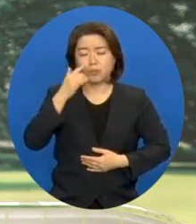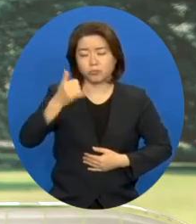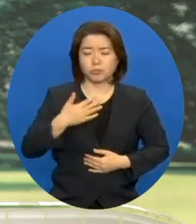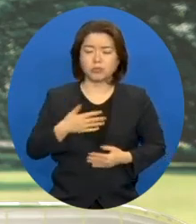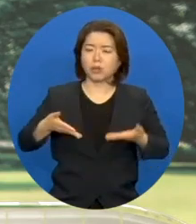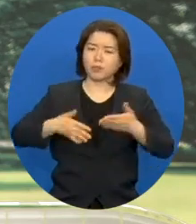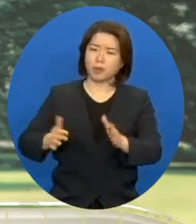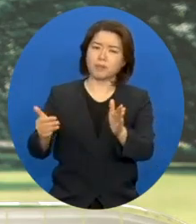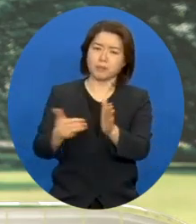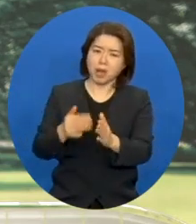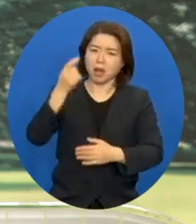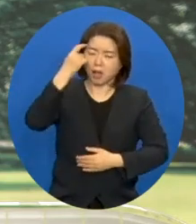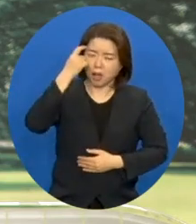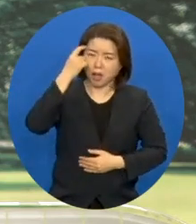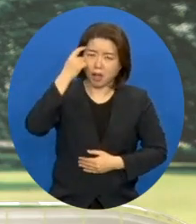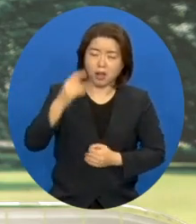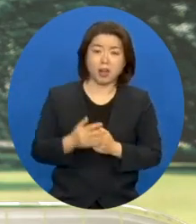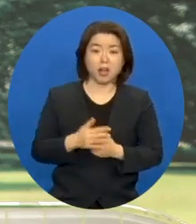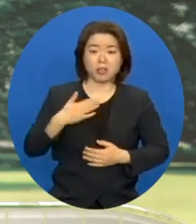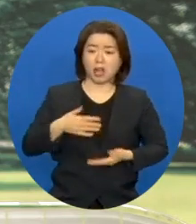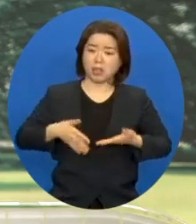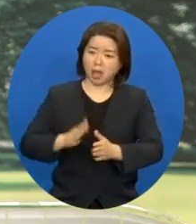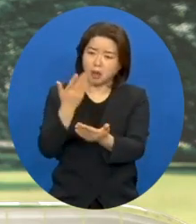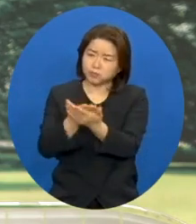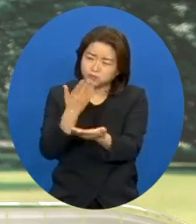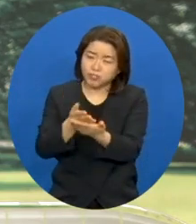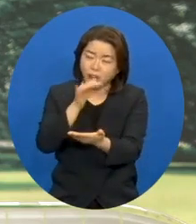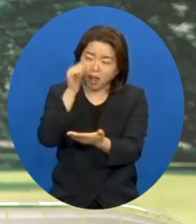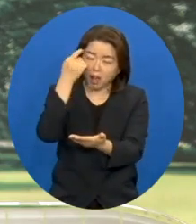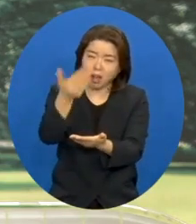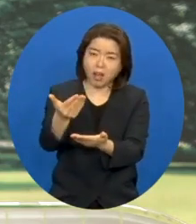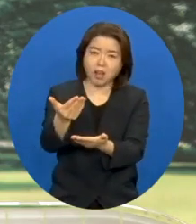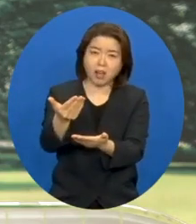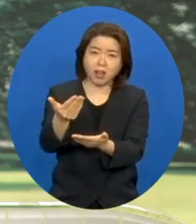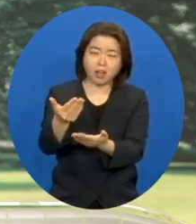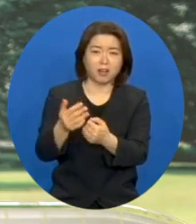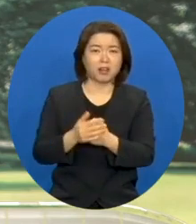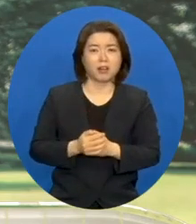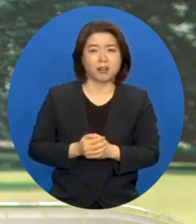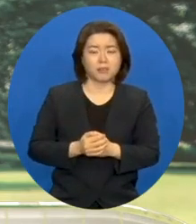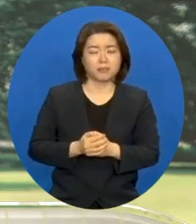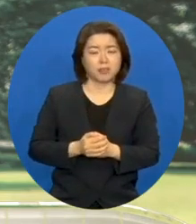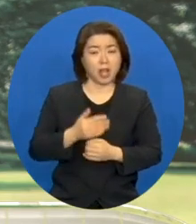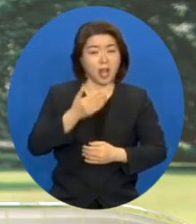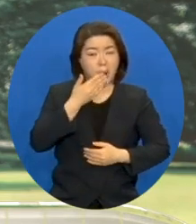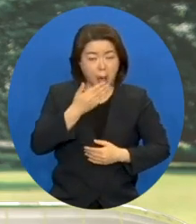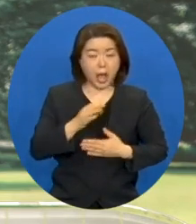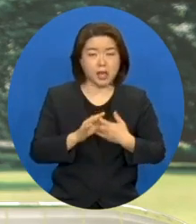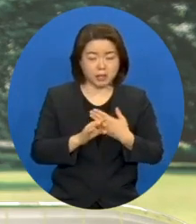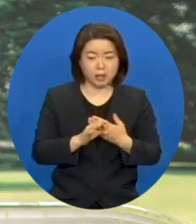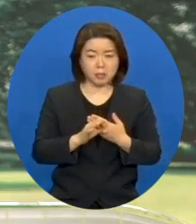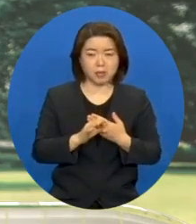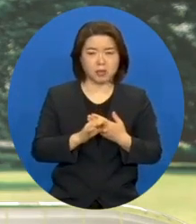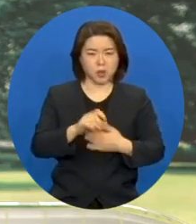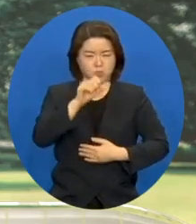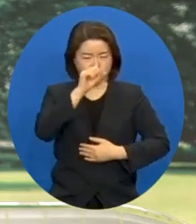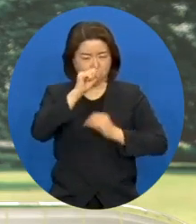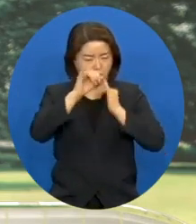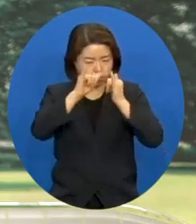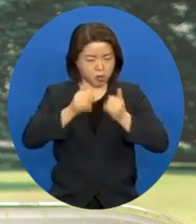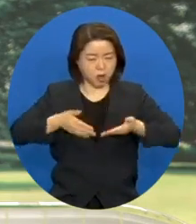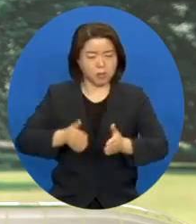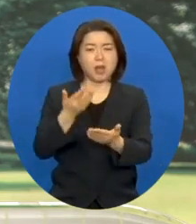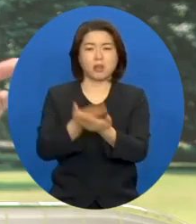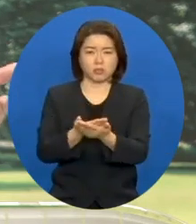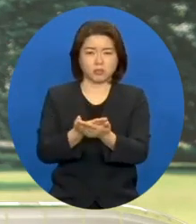날 낳아줬냐, 내가 낳아달라고 부탁이라도 했나요? 아니 이왕 낳아줄 거면 좀 제대로 낳아주든지,